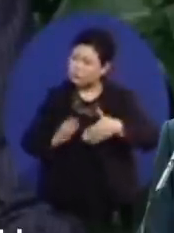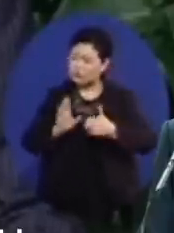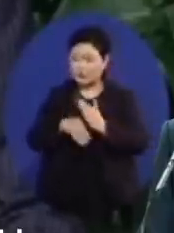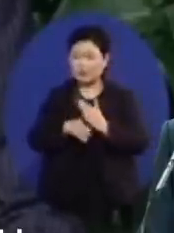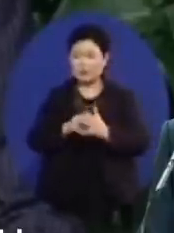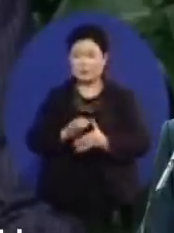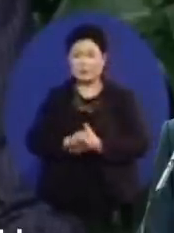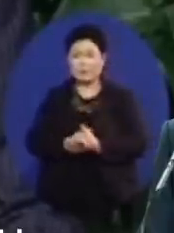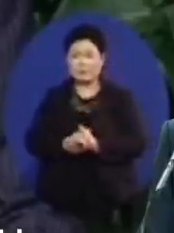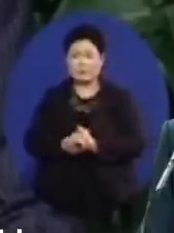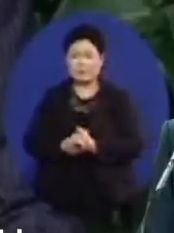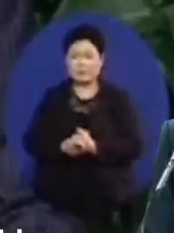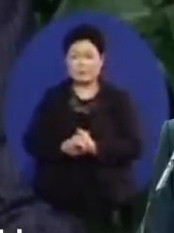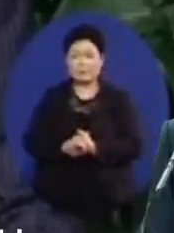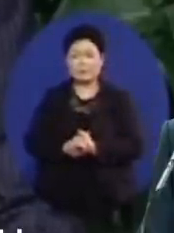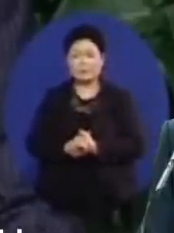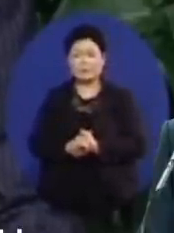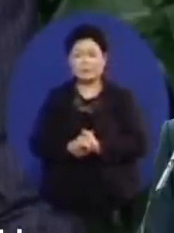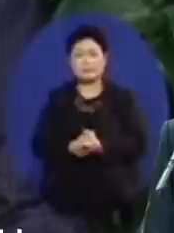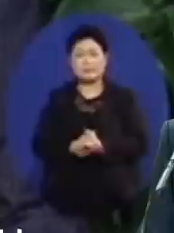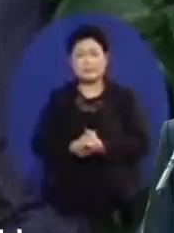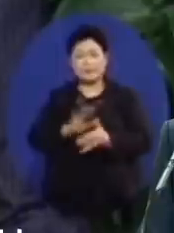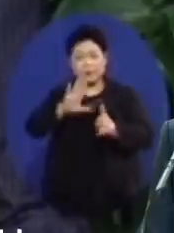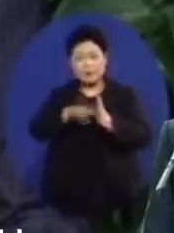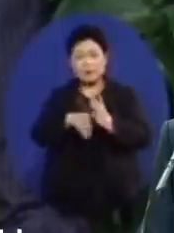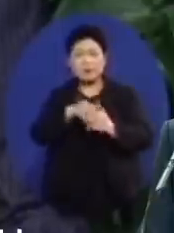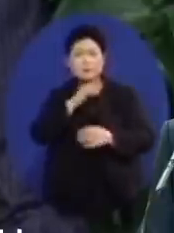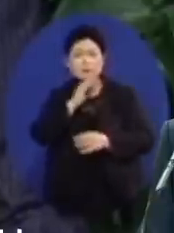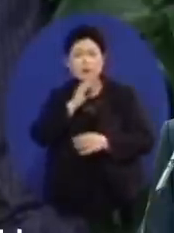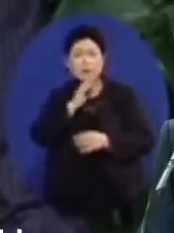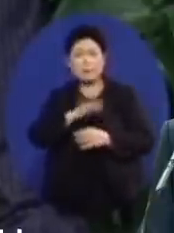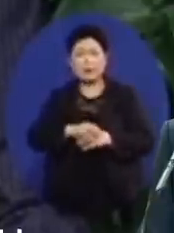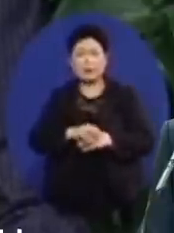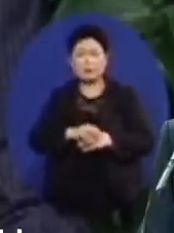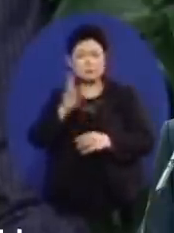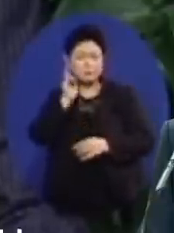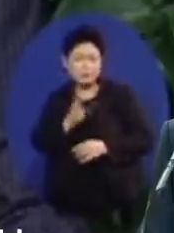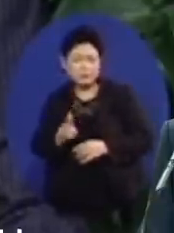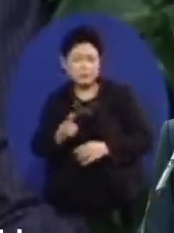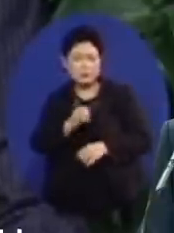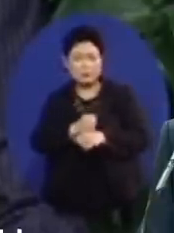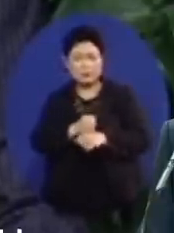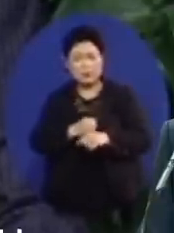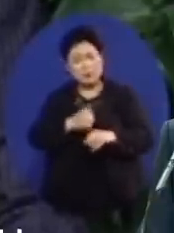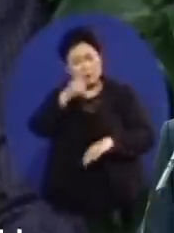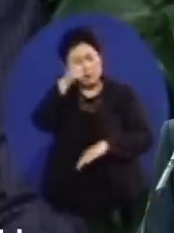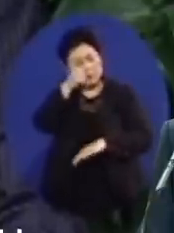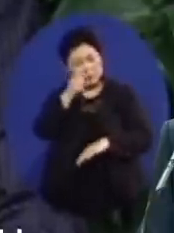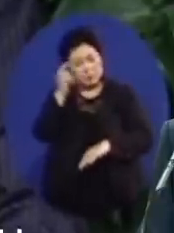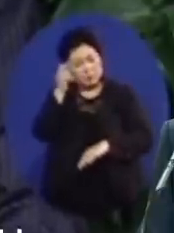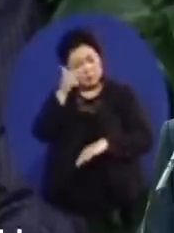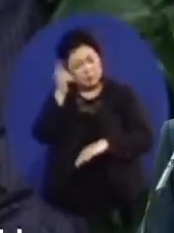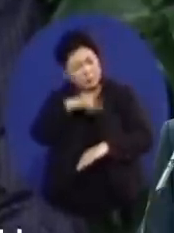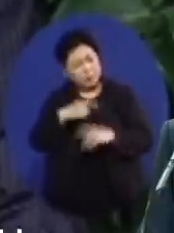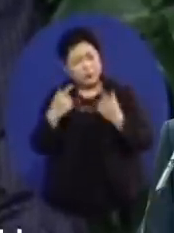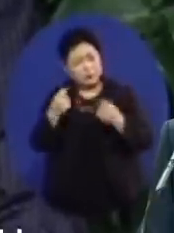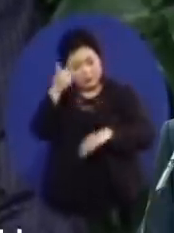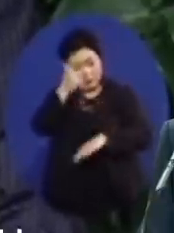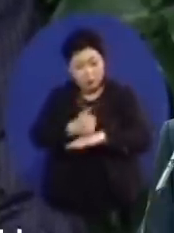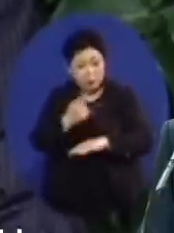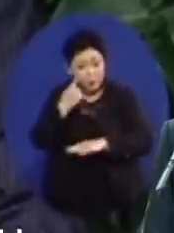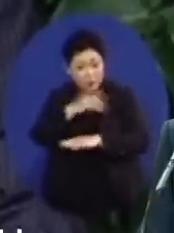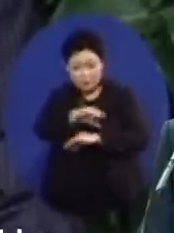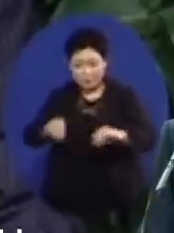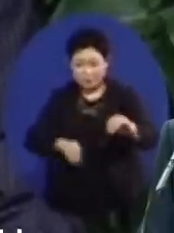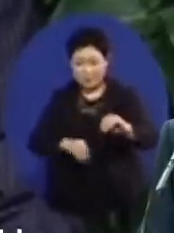상해로운 때가 있었습니다. 그때는 보기에 비참하고 안 좋은 것 같은데 나중에 보니까